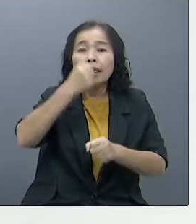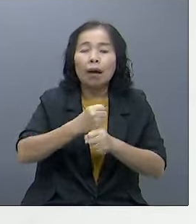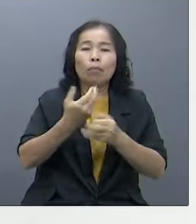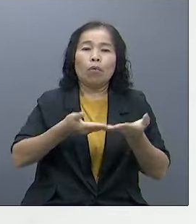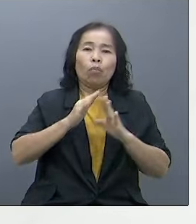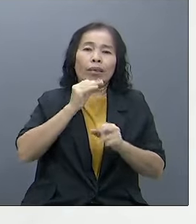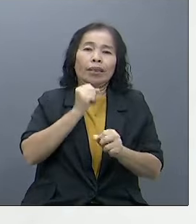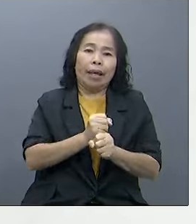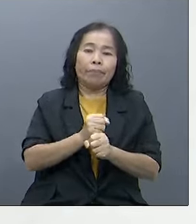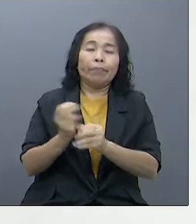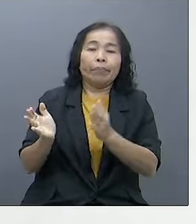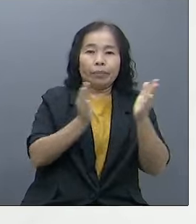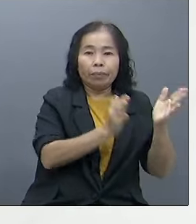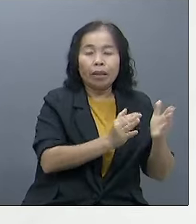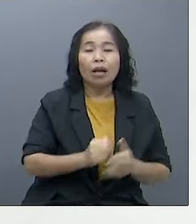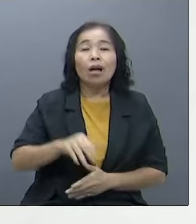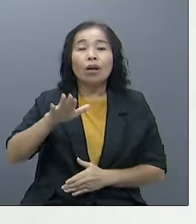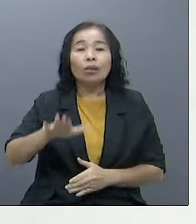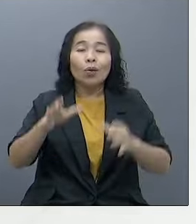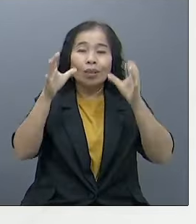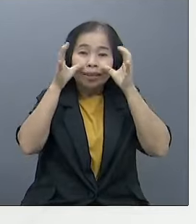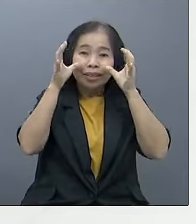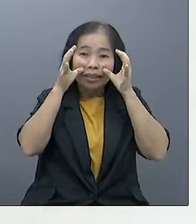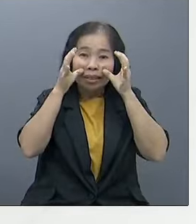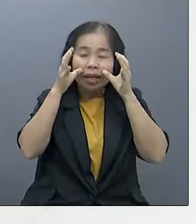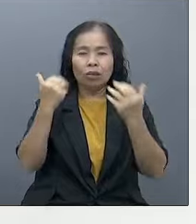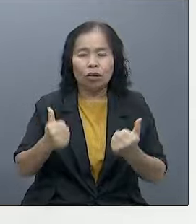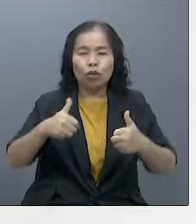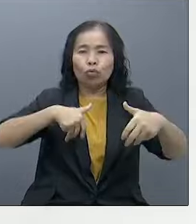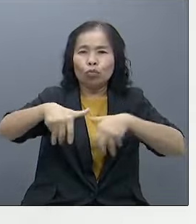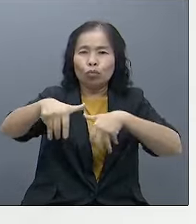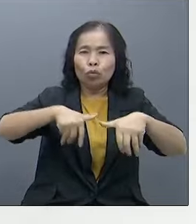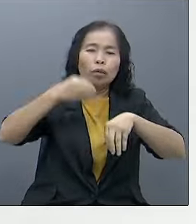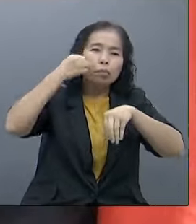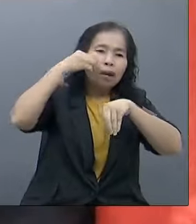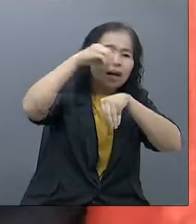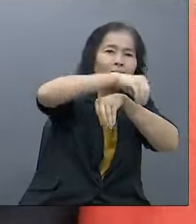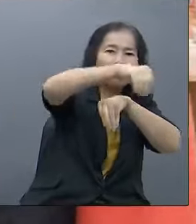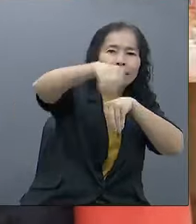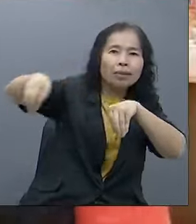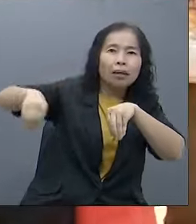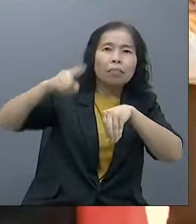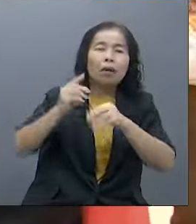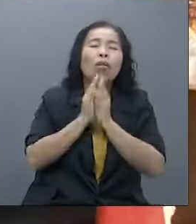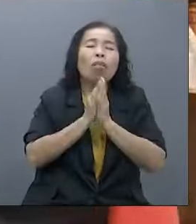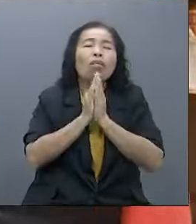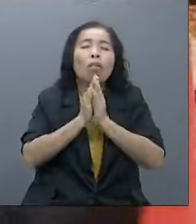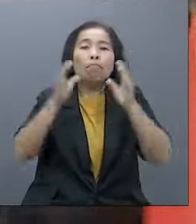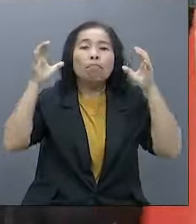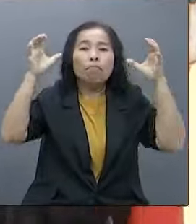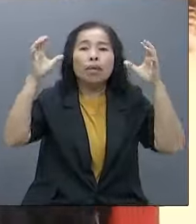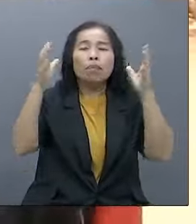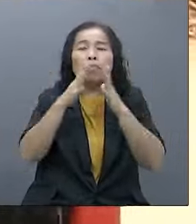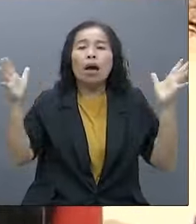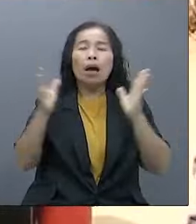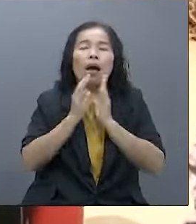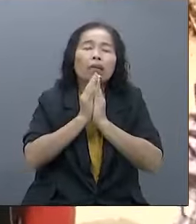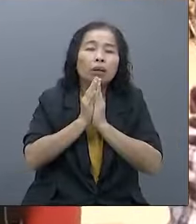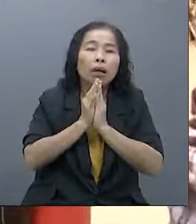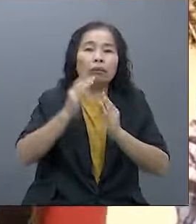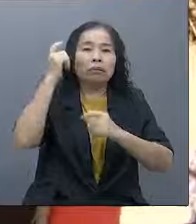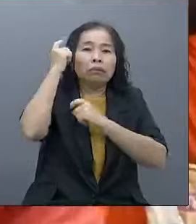คสของน้องเสือเนี่ยคุณเอกลักษณ์ยืนยันว่าในชุมชนที่ห่างไกลซึ่งนับถือผีและเป็นพื้นที่พิเศษที่มีความเปราะบาง